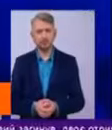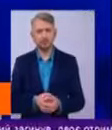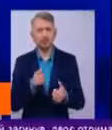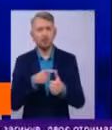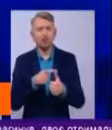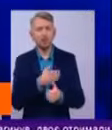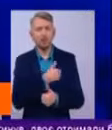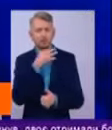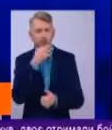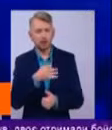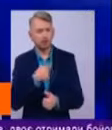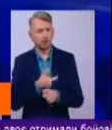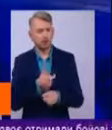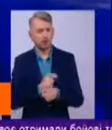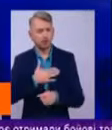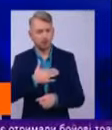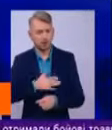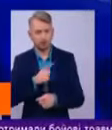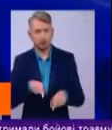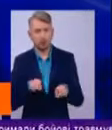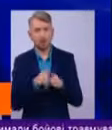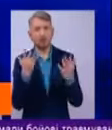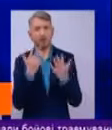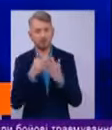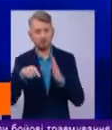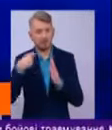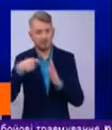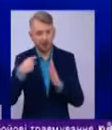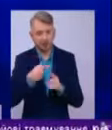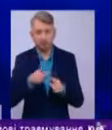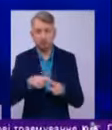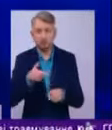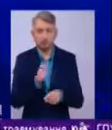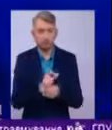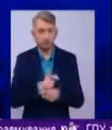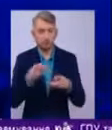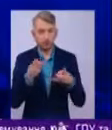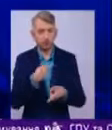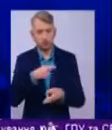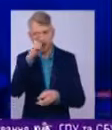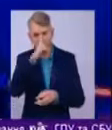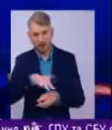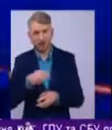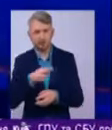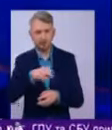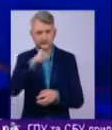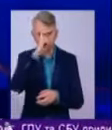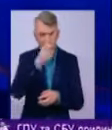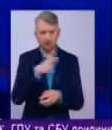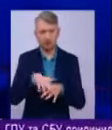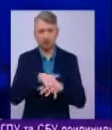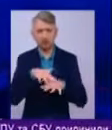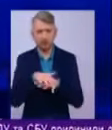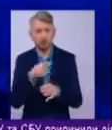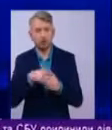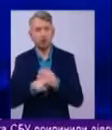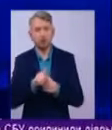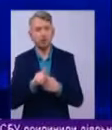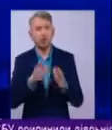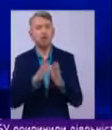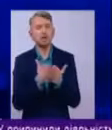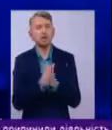хотів би сказати, що мені дуже приємно, що такий фільм знімається. Це надзвичайно потрібно для країни, для держави, для суспільства, оскільки